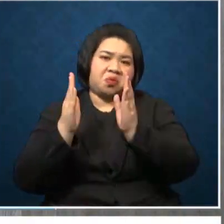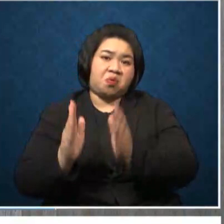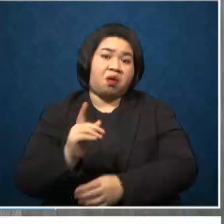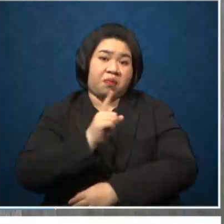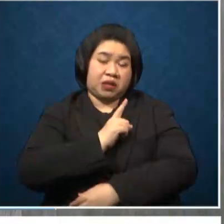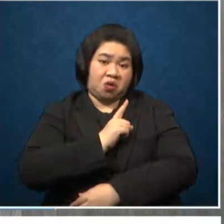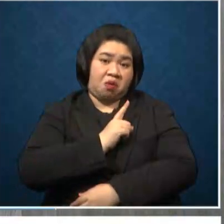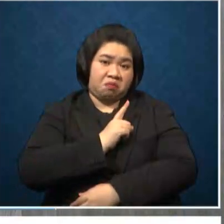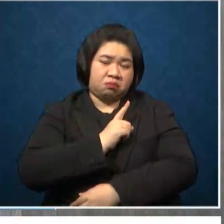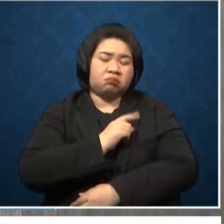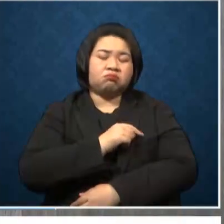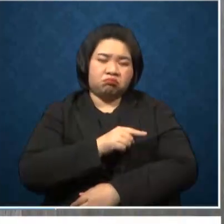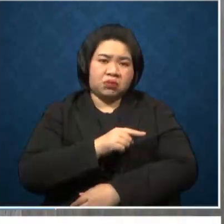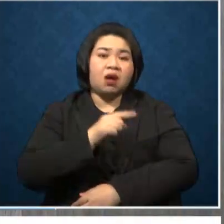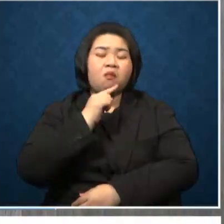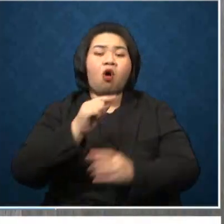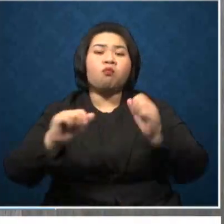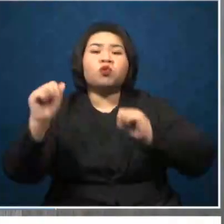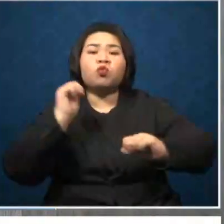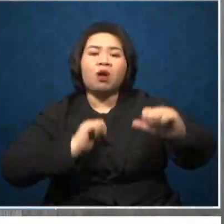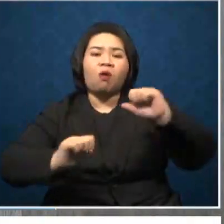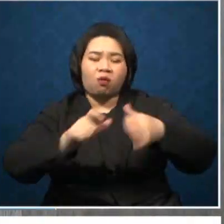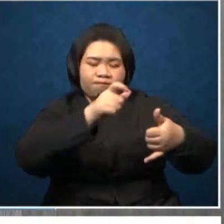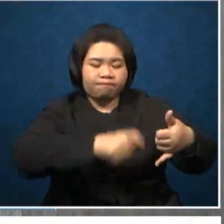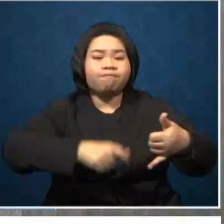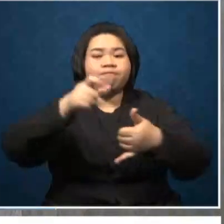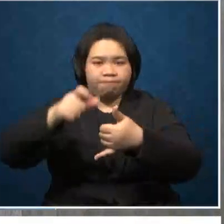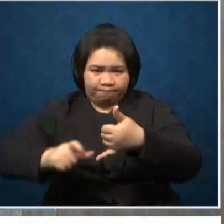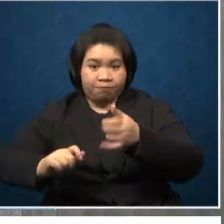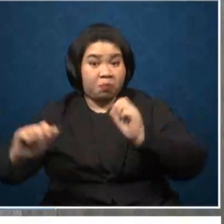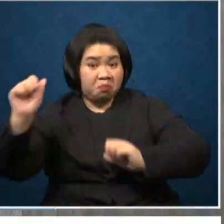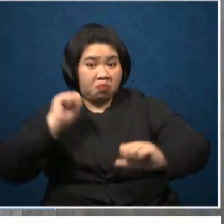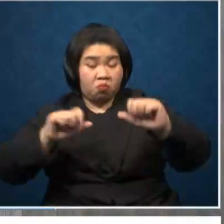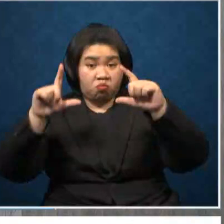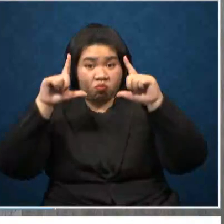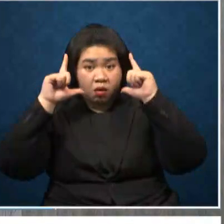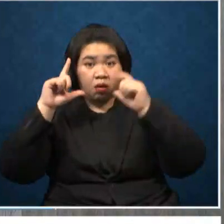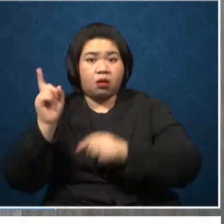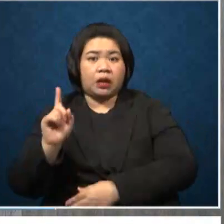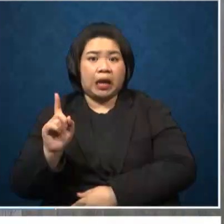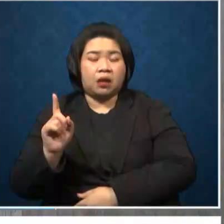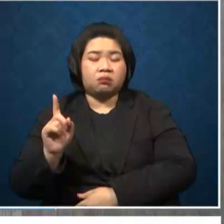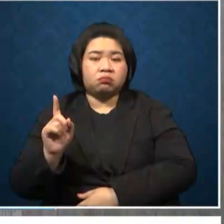ขออนุญาตเรียกเป็นตัวๆนะเขาเรียกตัวละครก็ต้องเรียกเป็นตัวตนพระเอกตัวใหม่ก็เกิดขึ้น